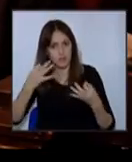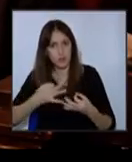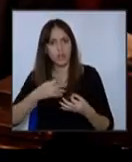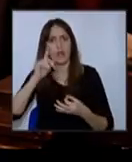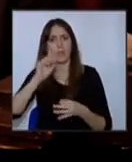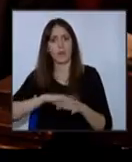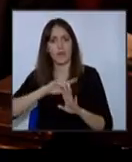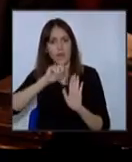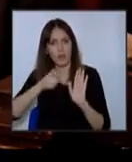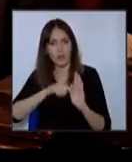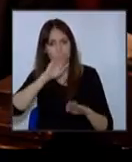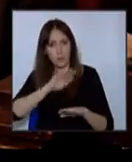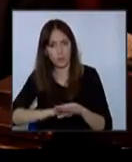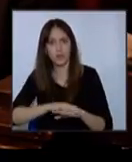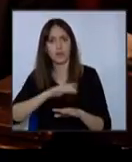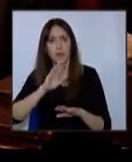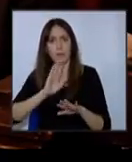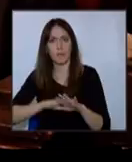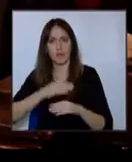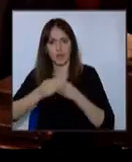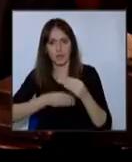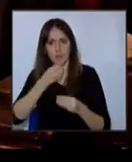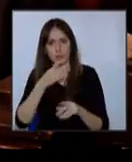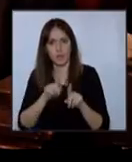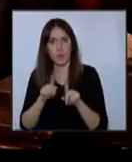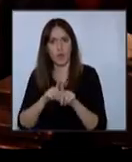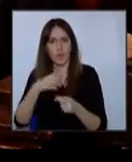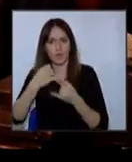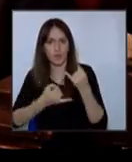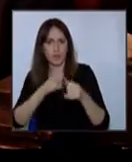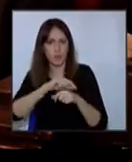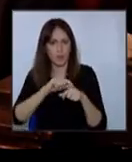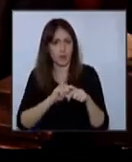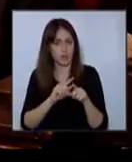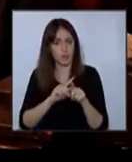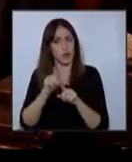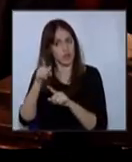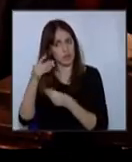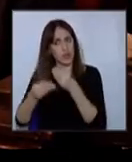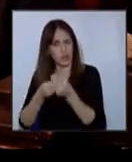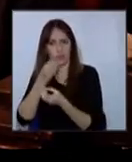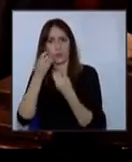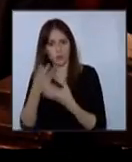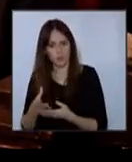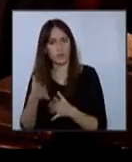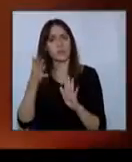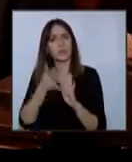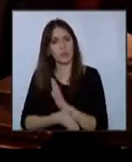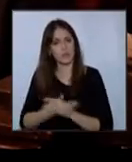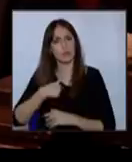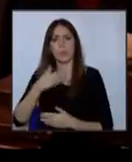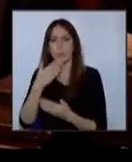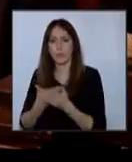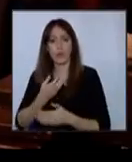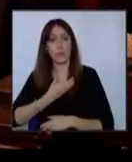legalitat, per fer complir les lleis i no per ficar-los en embolics polítics, i la veritat és que ho estan fent molt bé. Per això demanem que l'Ajuntament de